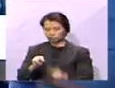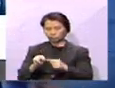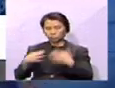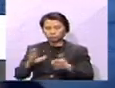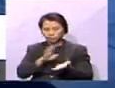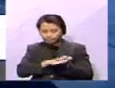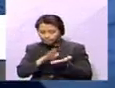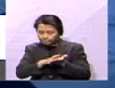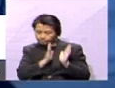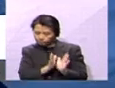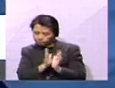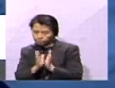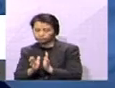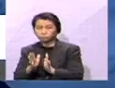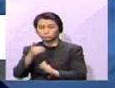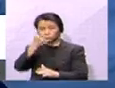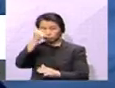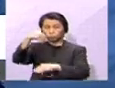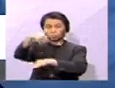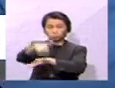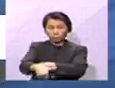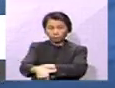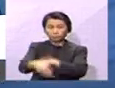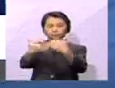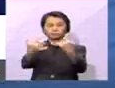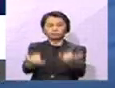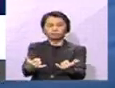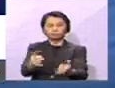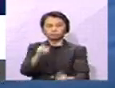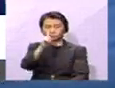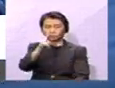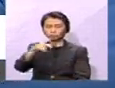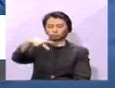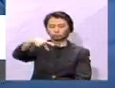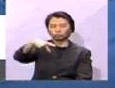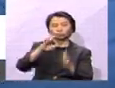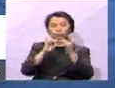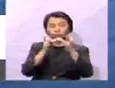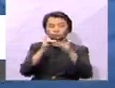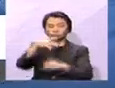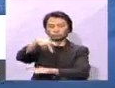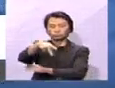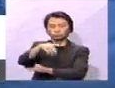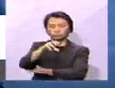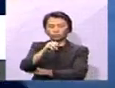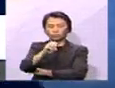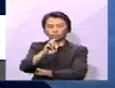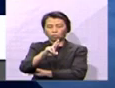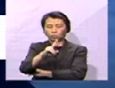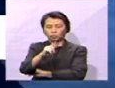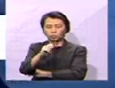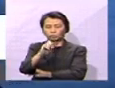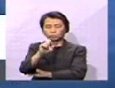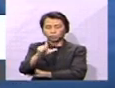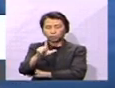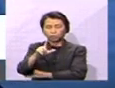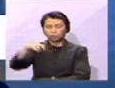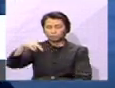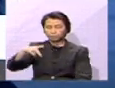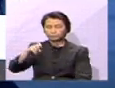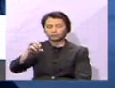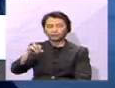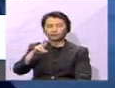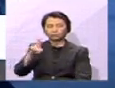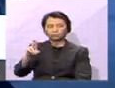diperkemaskan dan untuk malam ini sebuah portal khas pilihan Raya umum pru ke14 kenali sebagai the